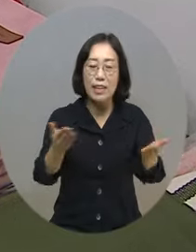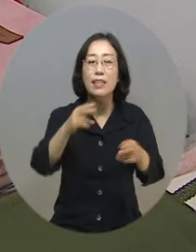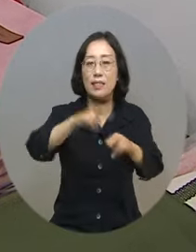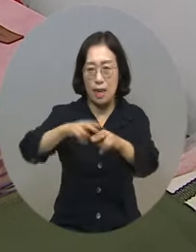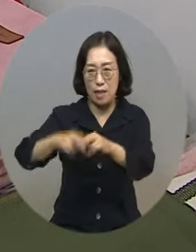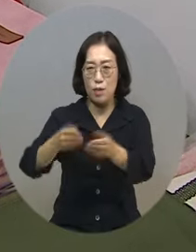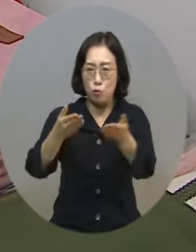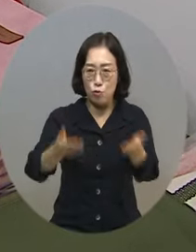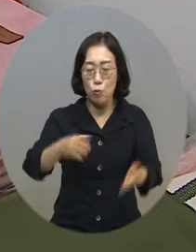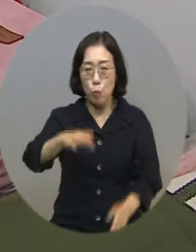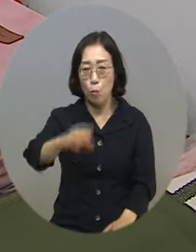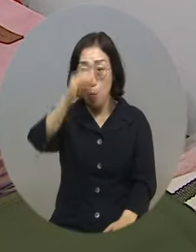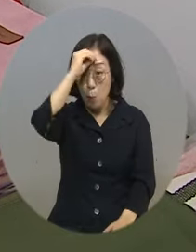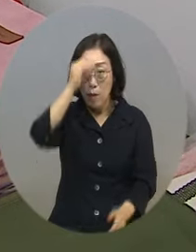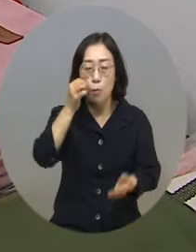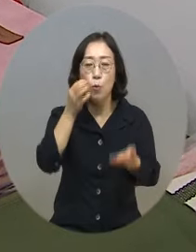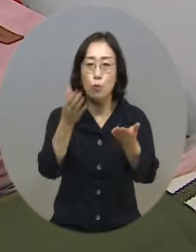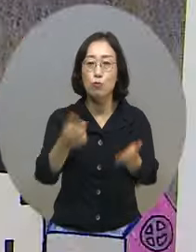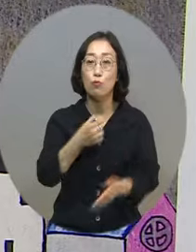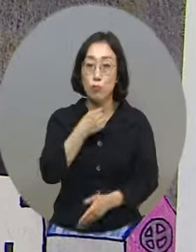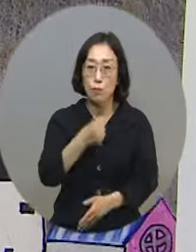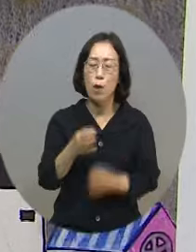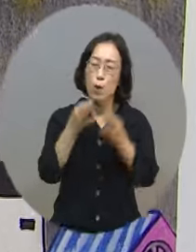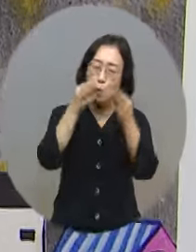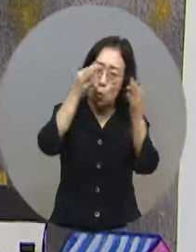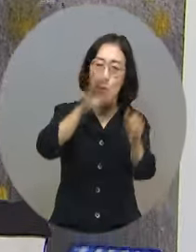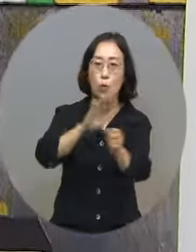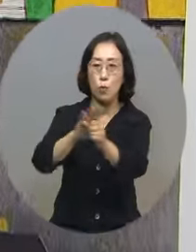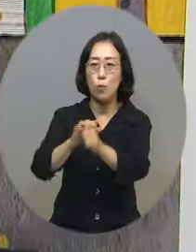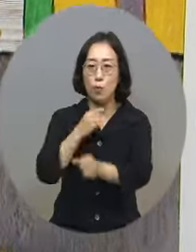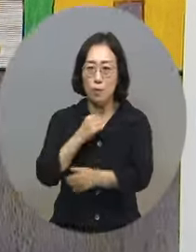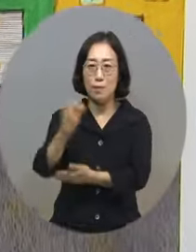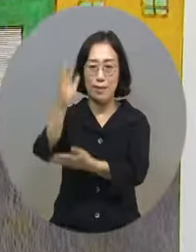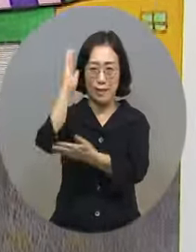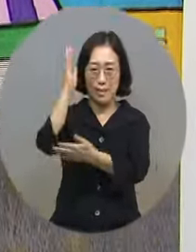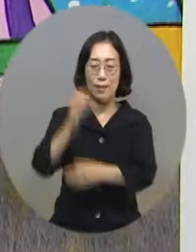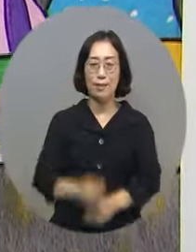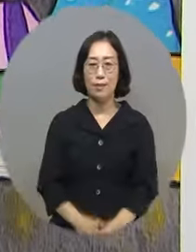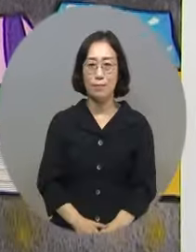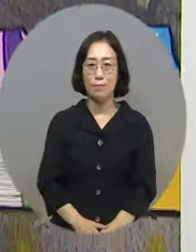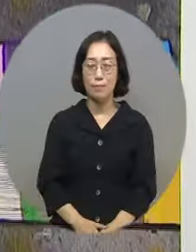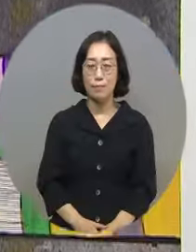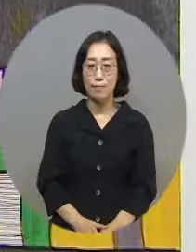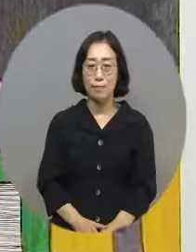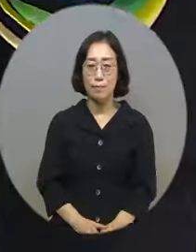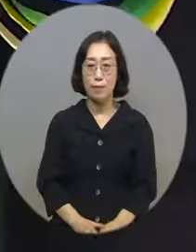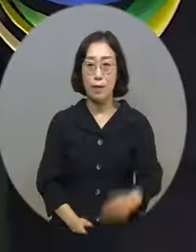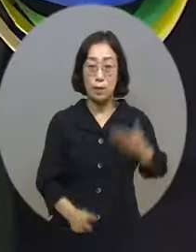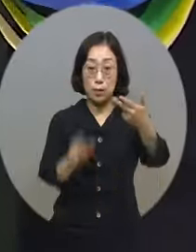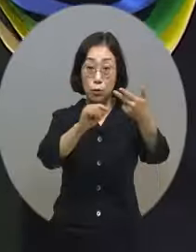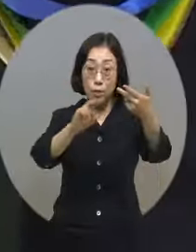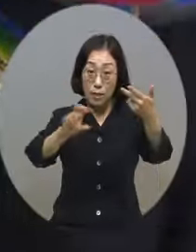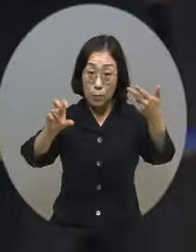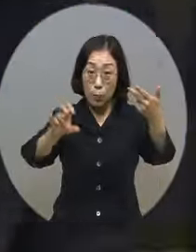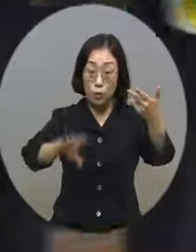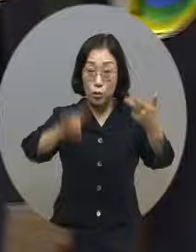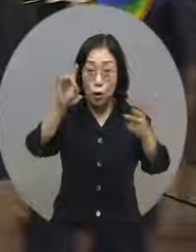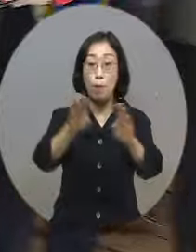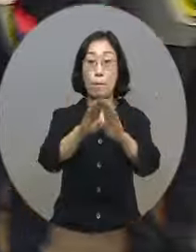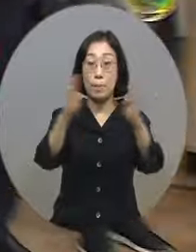있도록 최선의 노력을 다할 것이라는 포부를 밝혔습니다. 지난 25일 개막식을